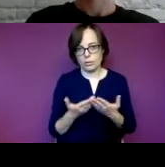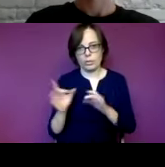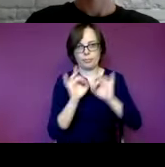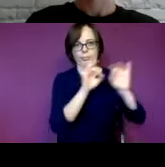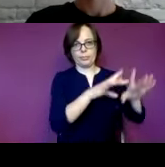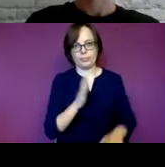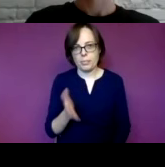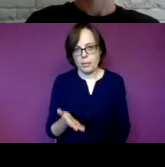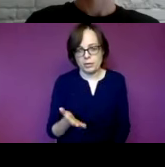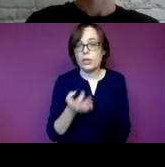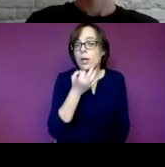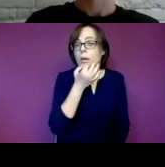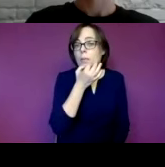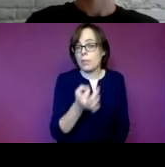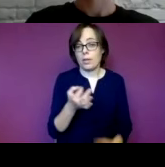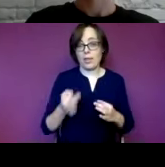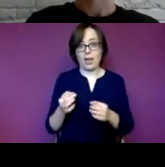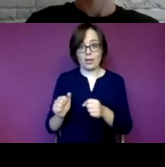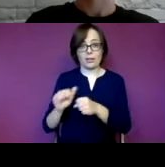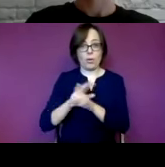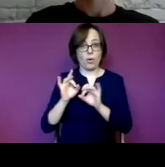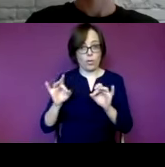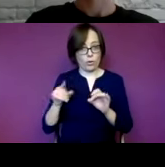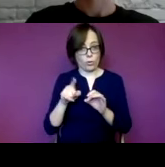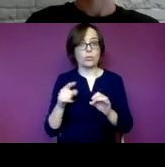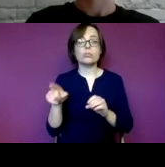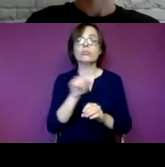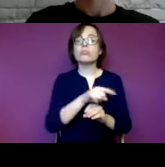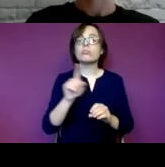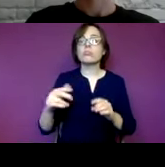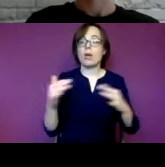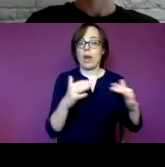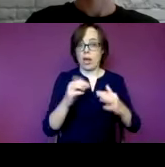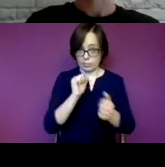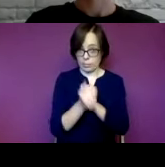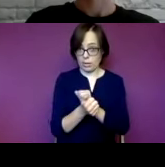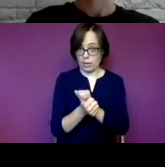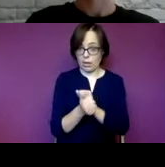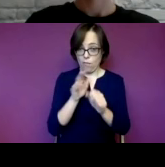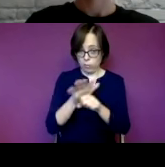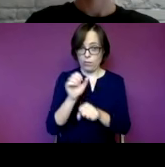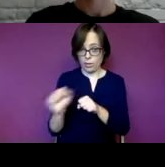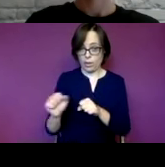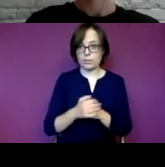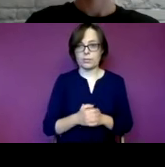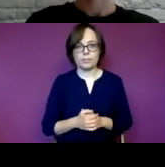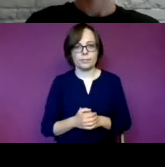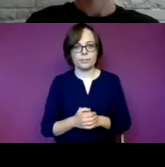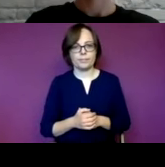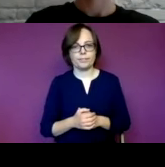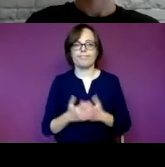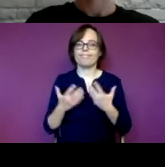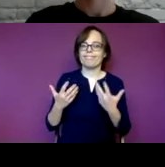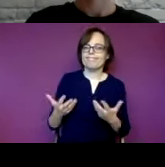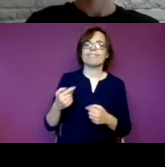jak sytuacja pandemii zmieniła te relacje, czy zmieniła w ogóle? Czy już to wiemy? Ja jestem